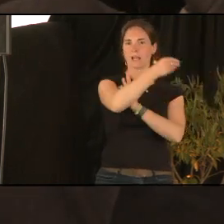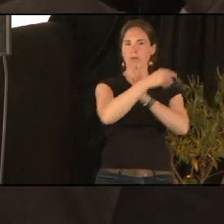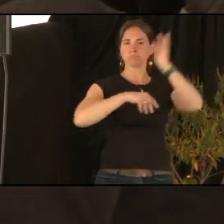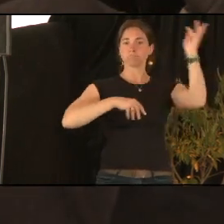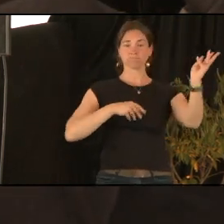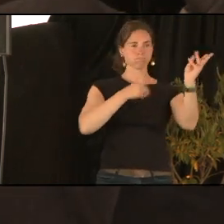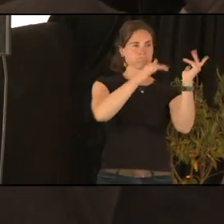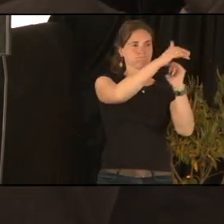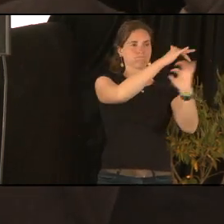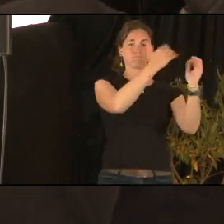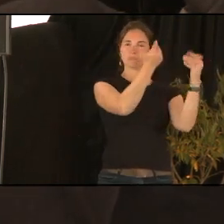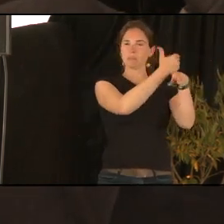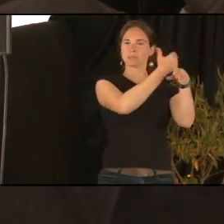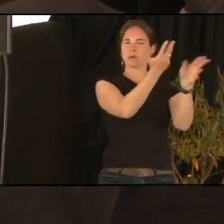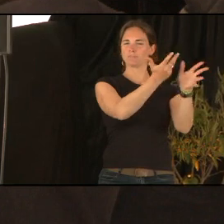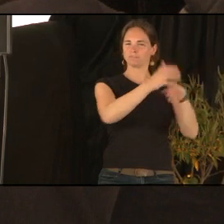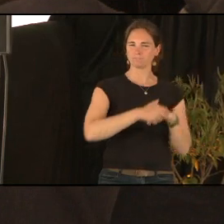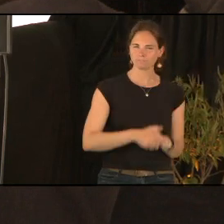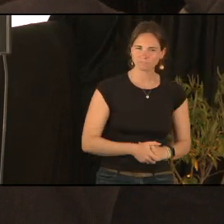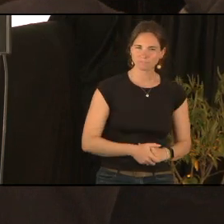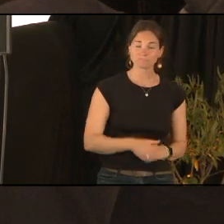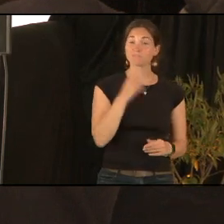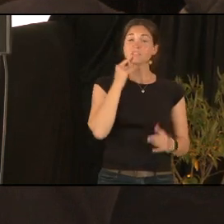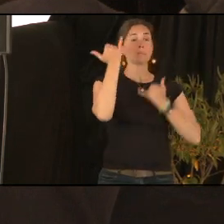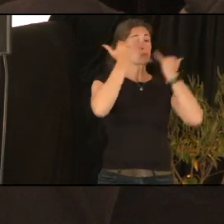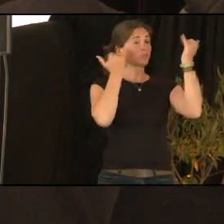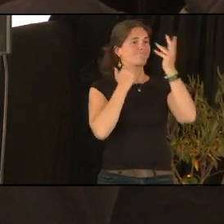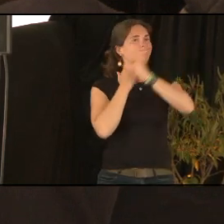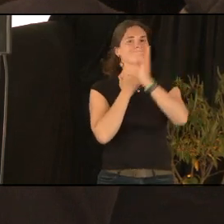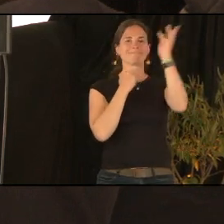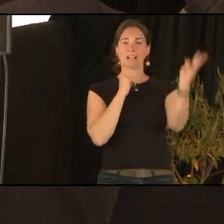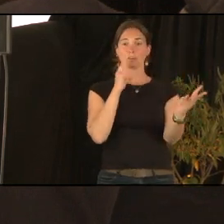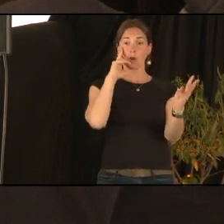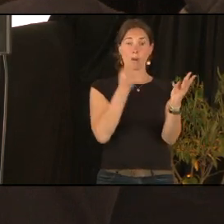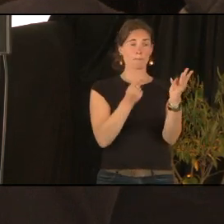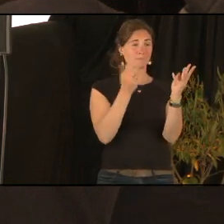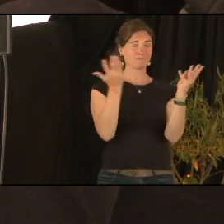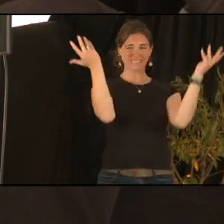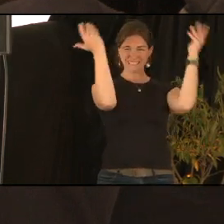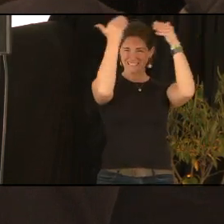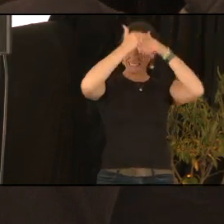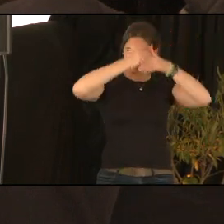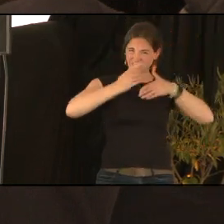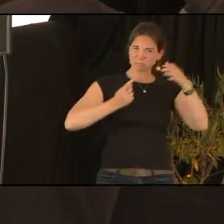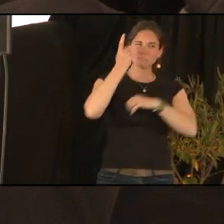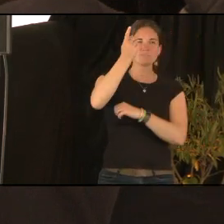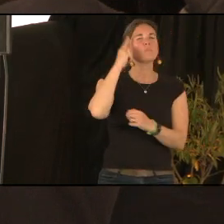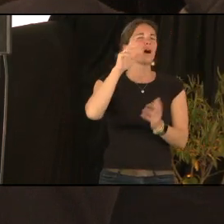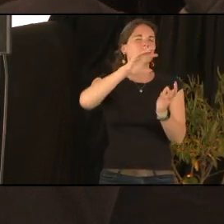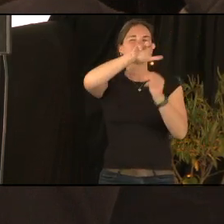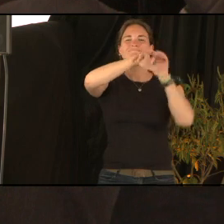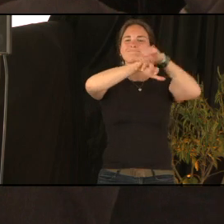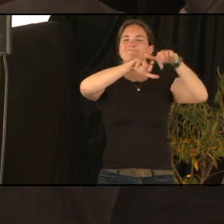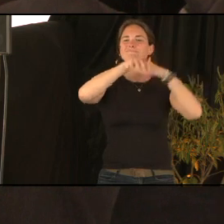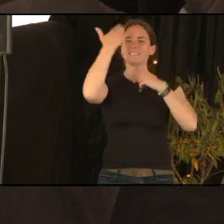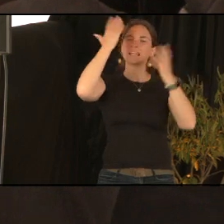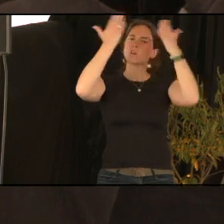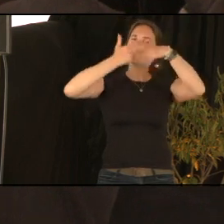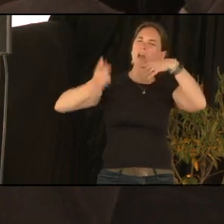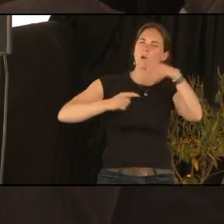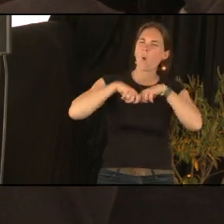un peu ce qui se passe quand vous plongez quatre hommes dans une obscurité pendant des mois, puisqu'il y a cette longue nuit arctique qui va